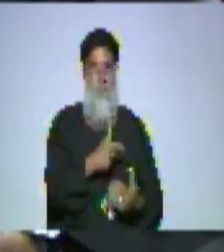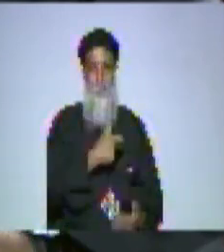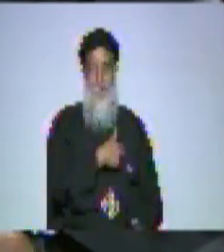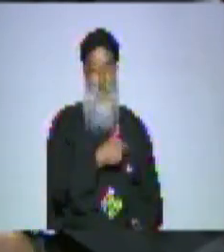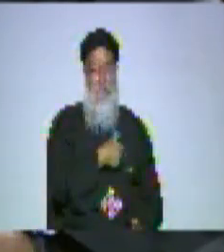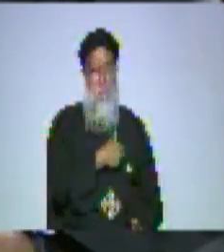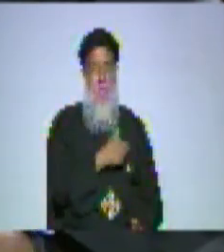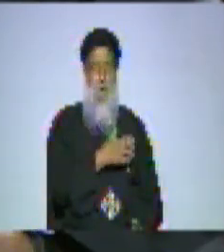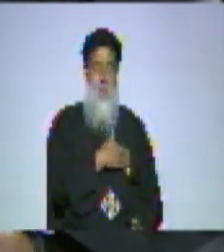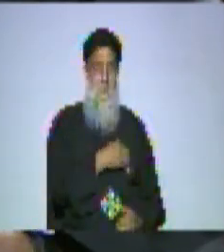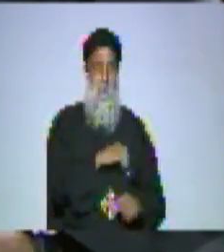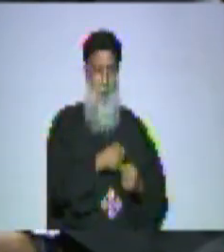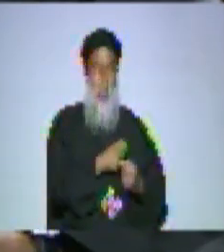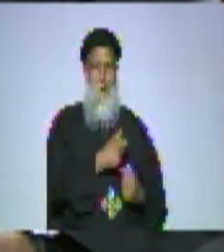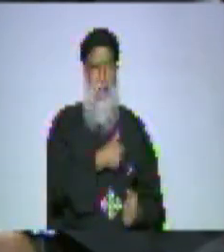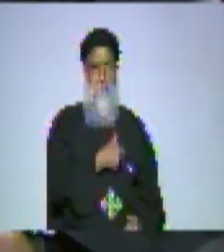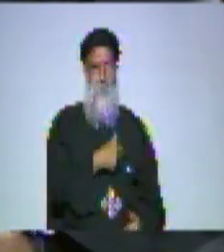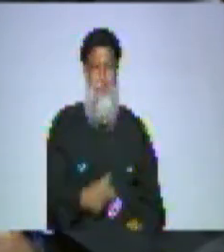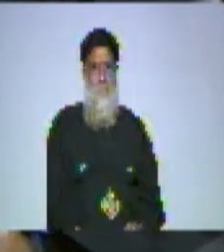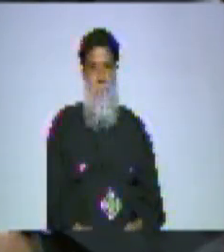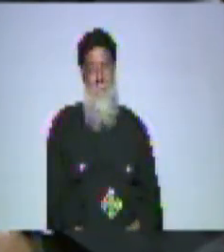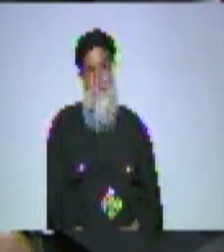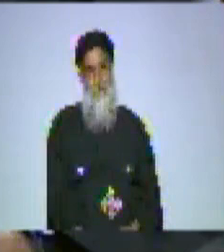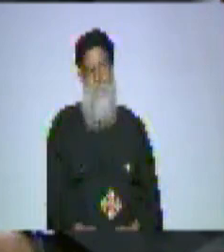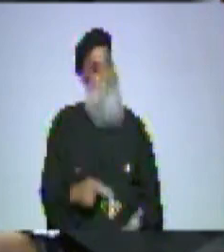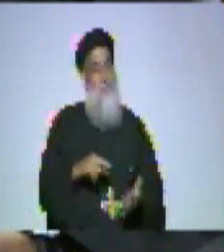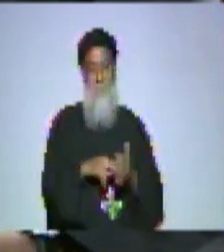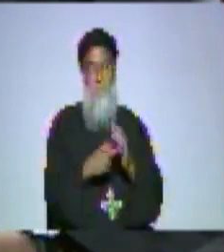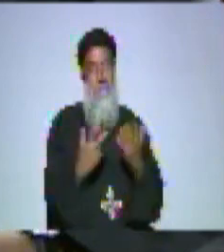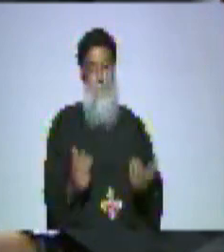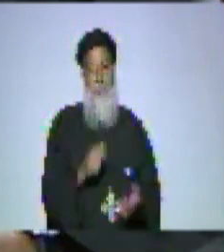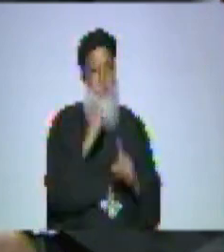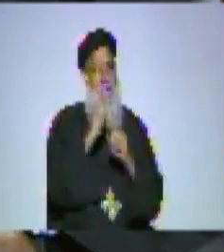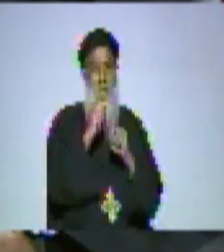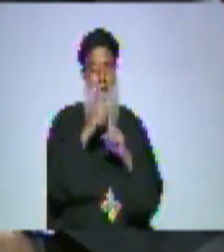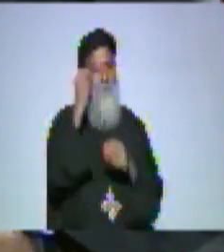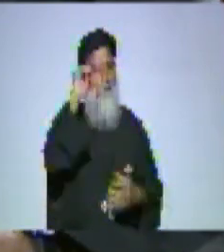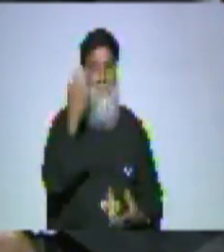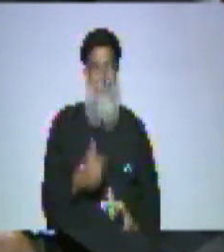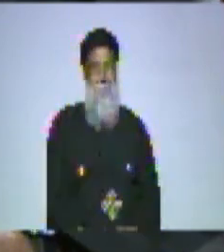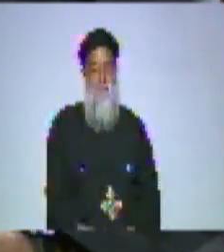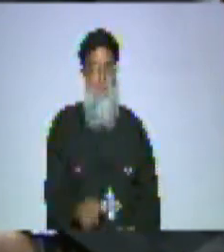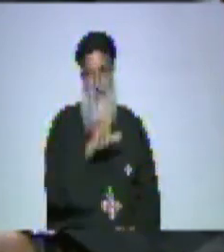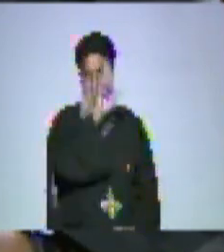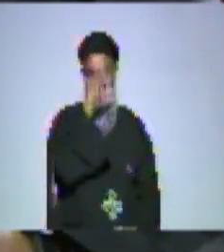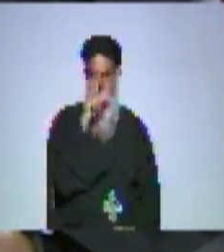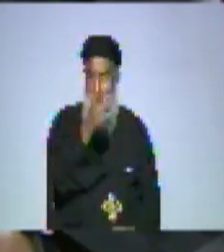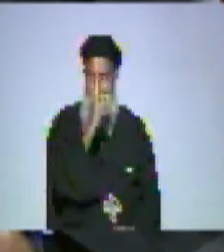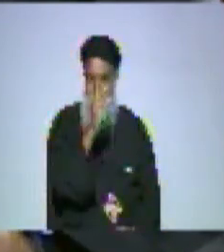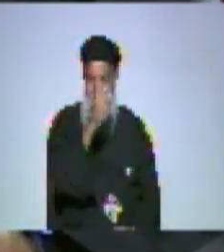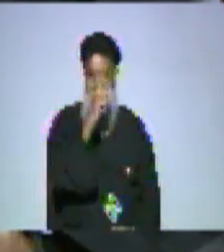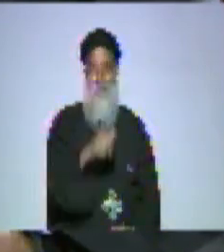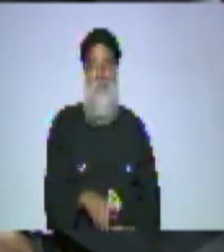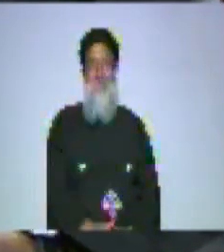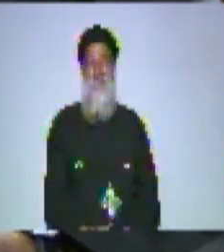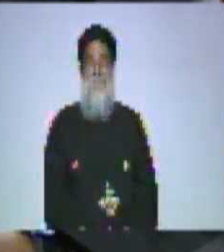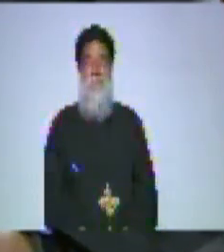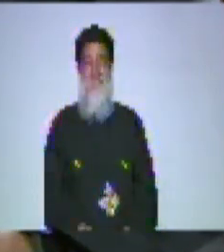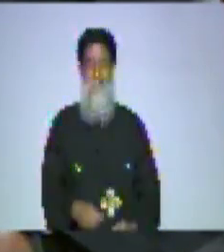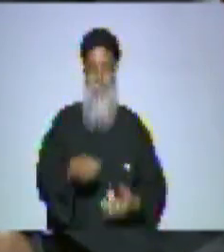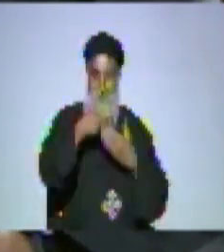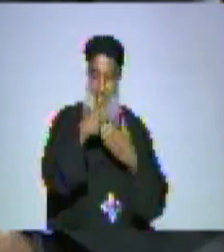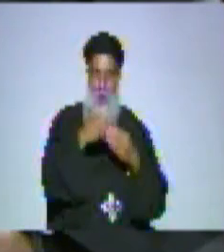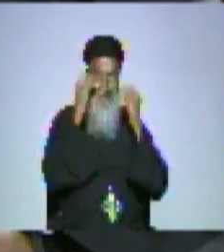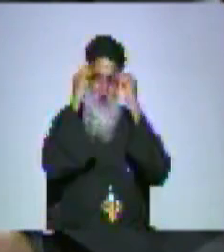قادر اسامح قال يا سيدنا حد زي كده يعني ايه علاج حاجه زي كده هل يقدر يتناول وننصحه